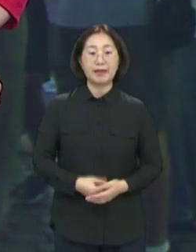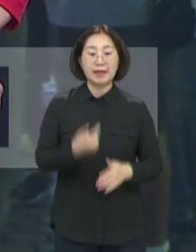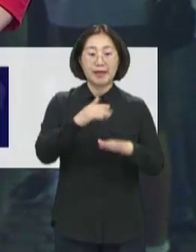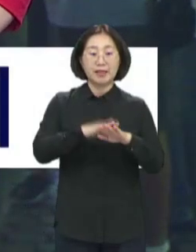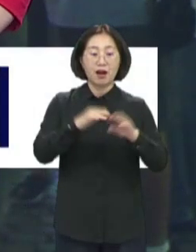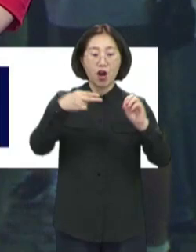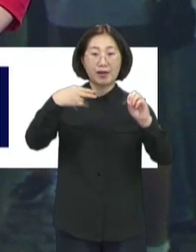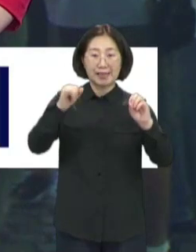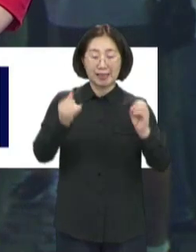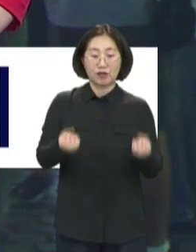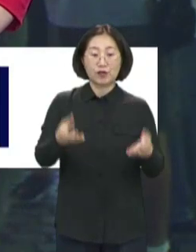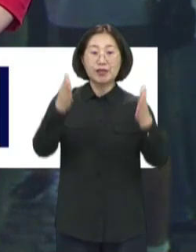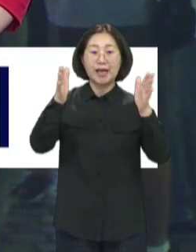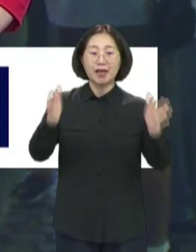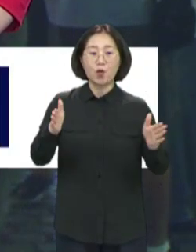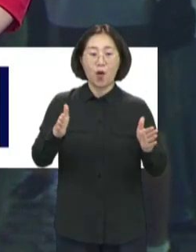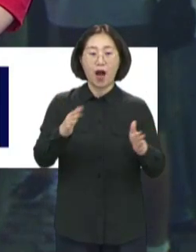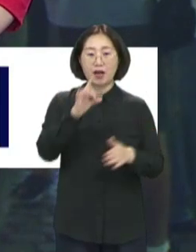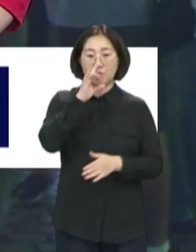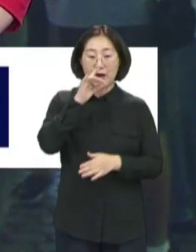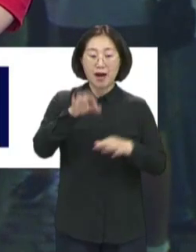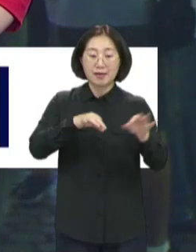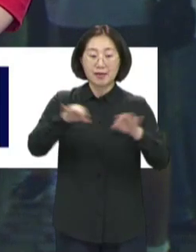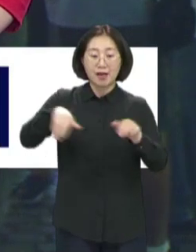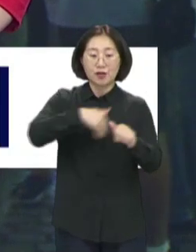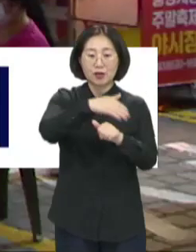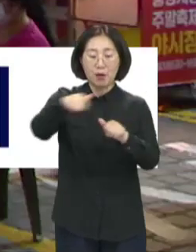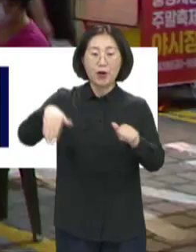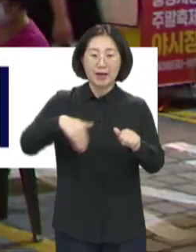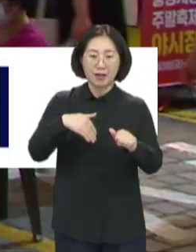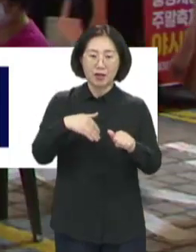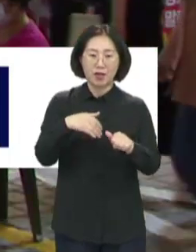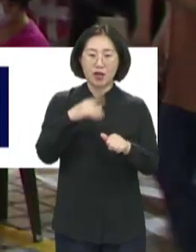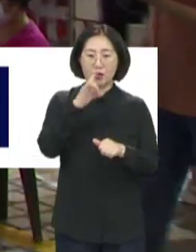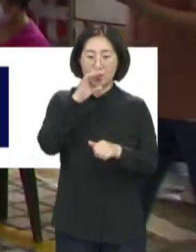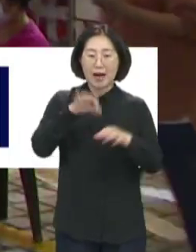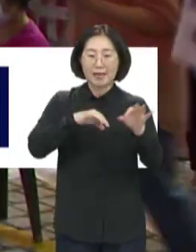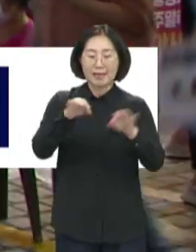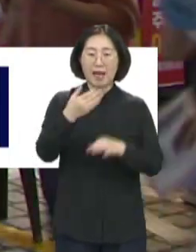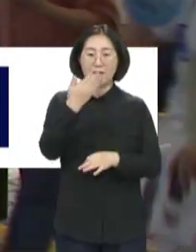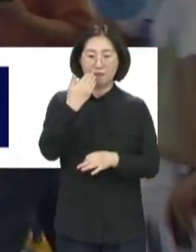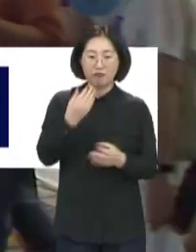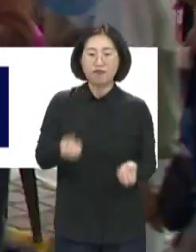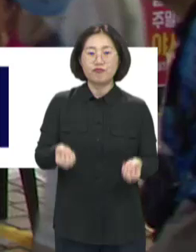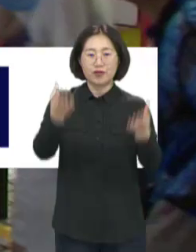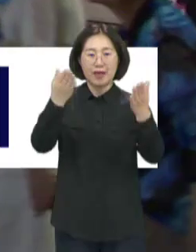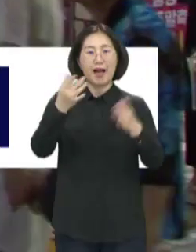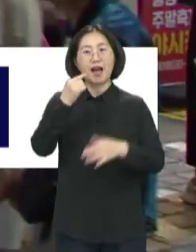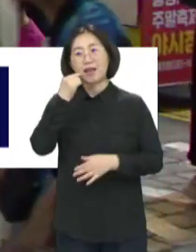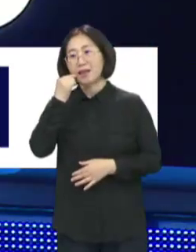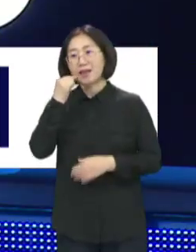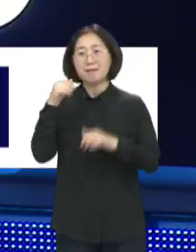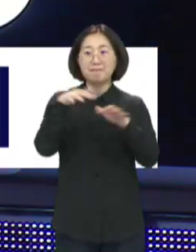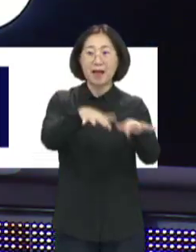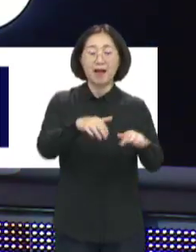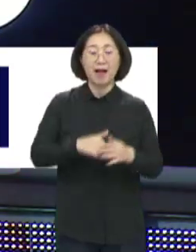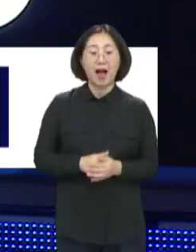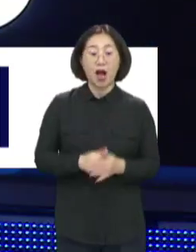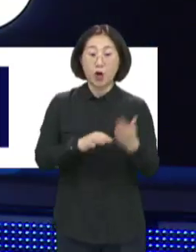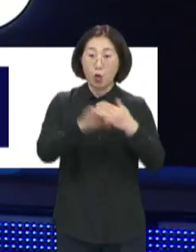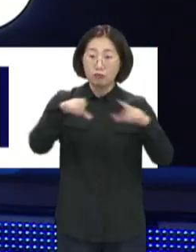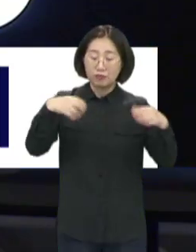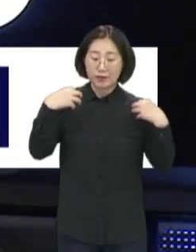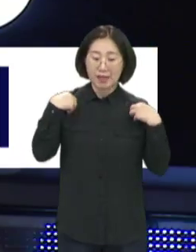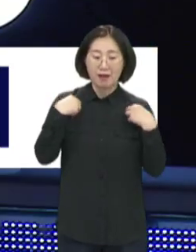대전 영시축제 기간 동안 중앙시장 일원에서 열리는 중앙시장 푸드페스타가 함께 인기를 끌고 있습니다. 대전